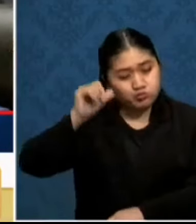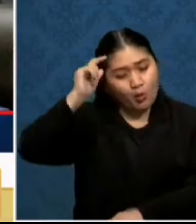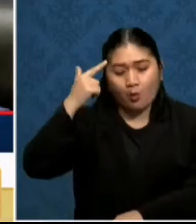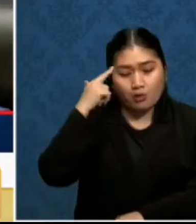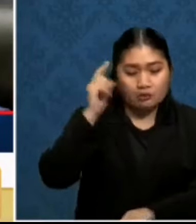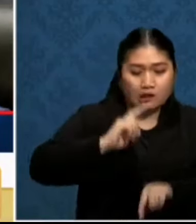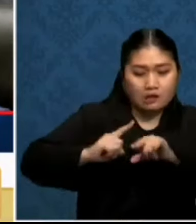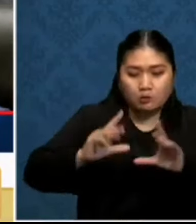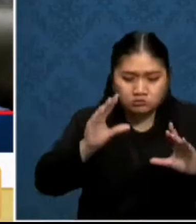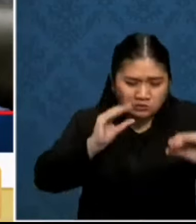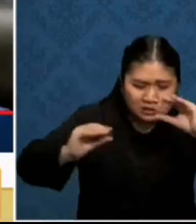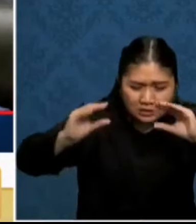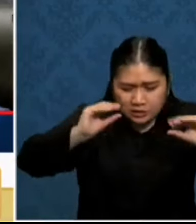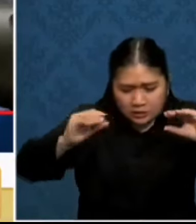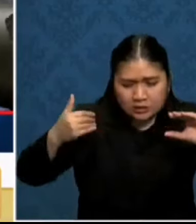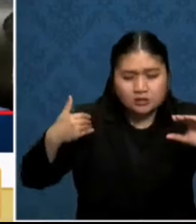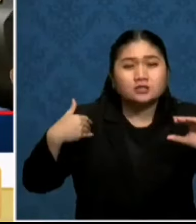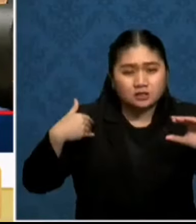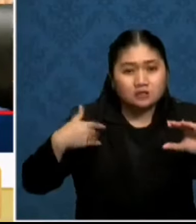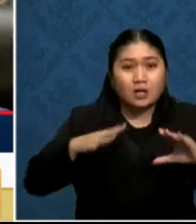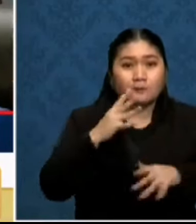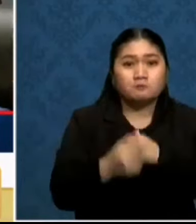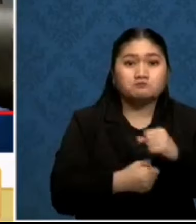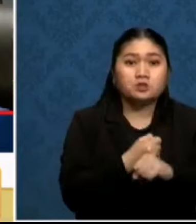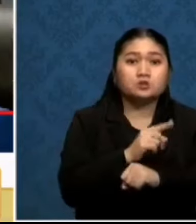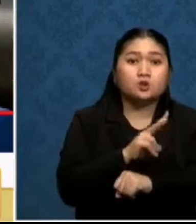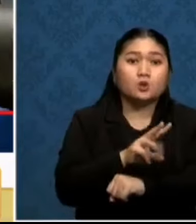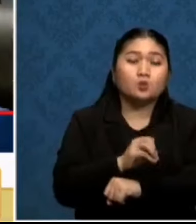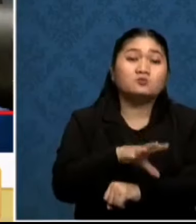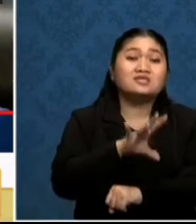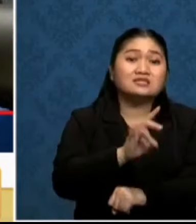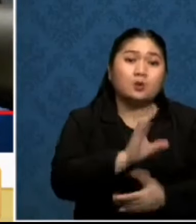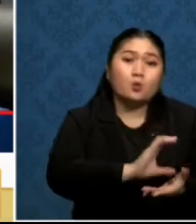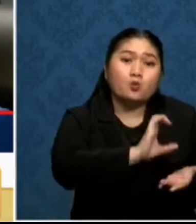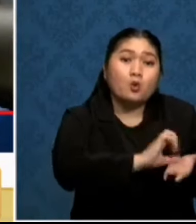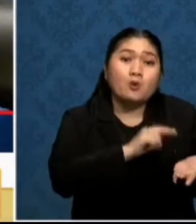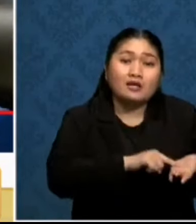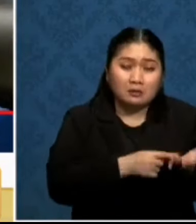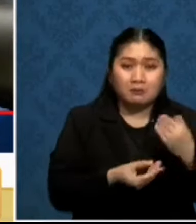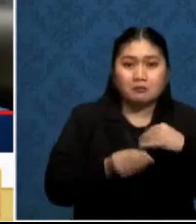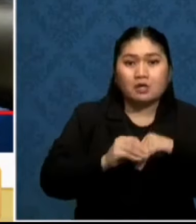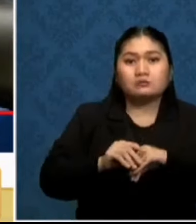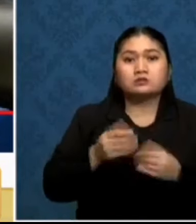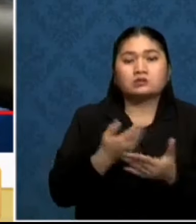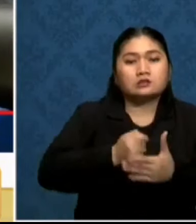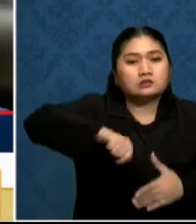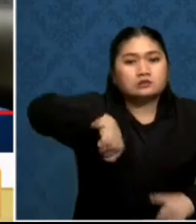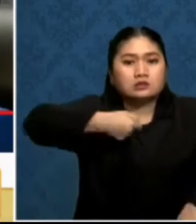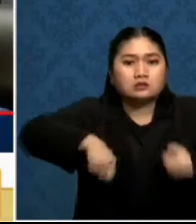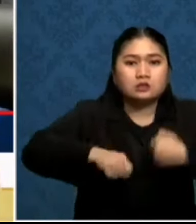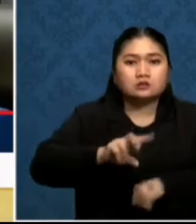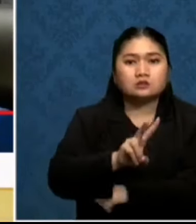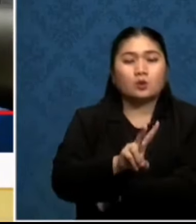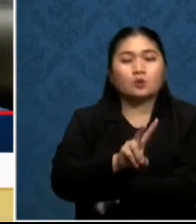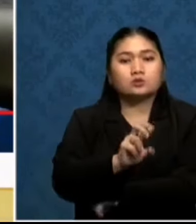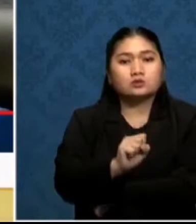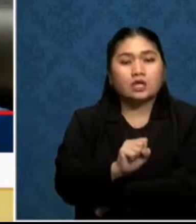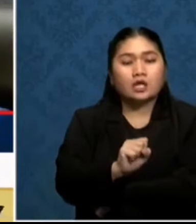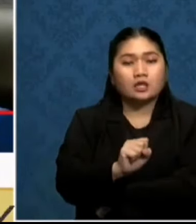รู้เพราะงบ 67เพิ่มเติมฉบับนี้ระบุรายจ่ายไว้ 12,000ล้าน